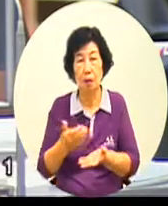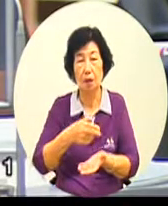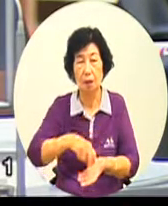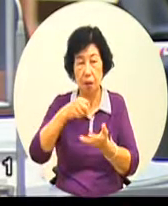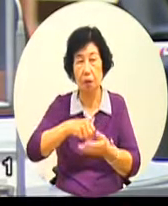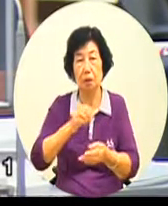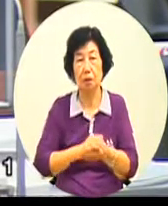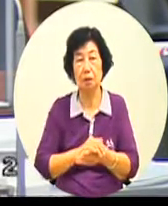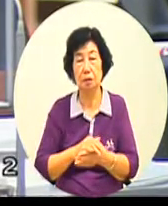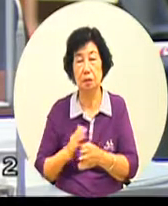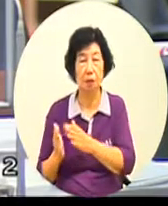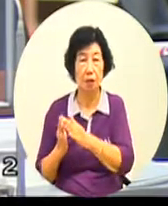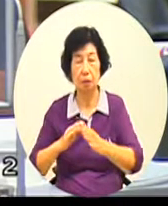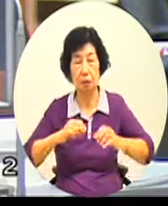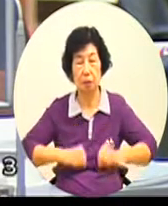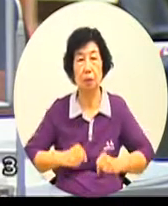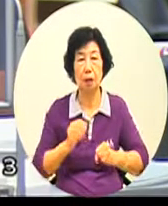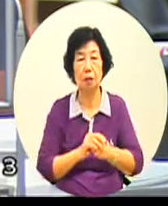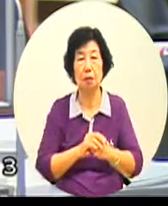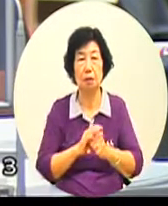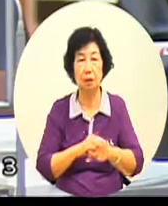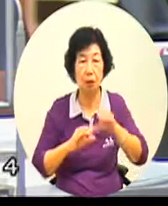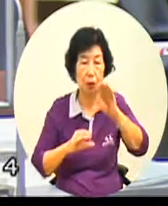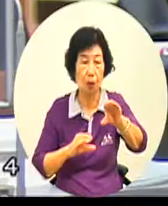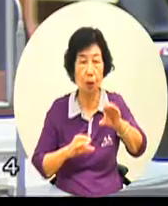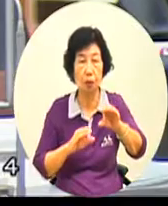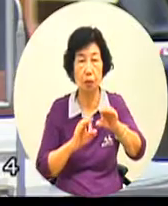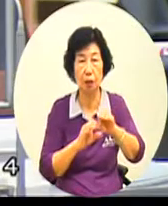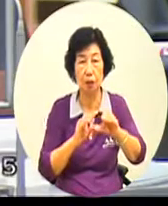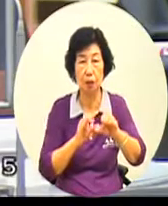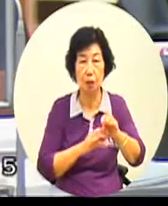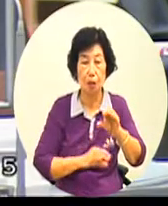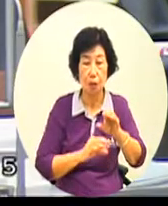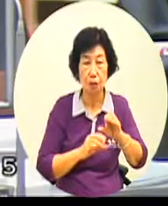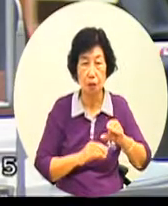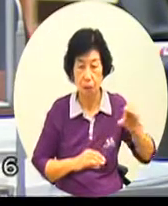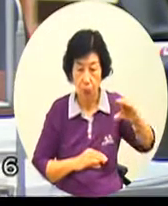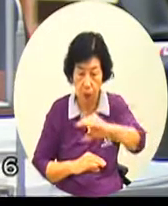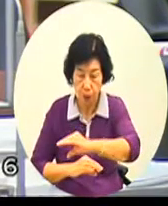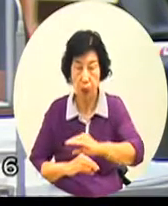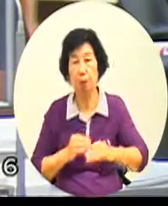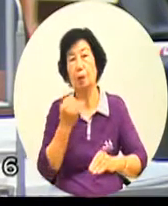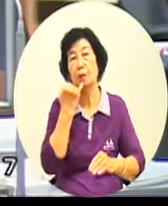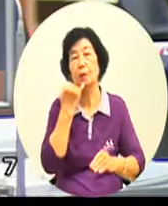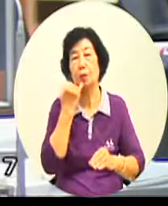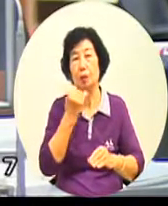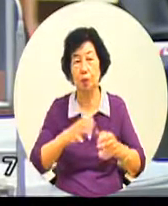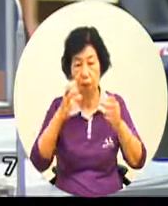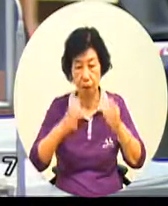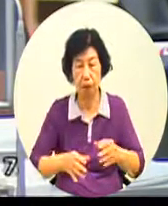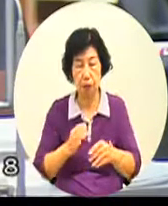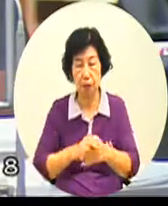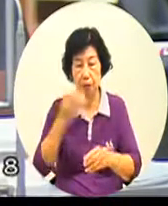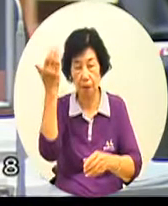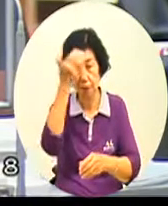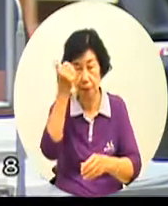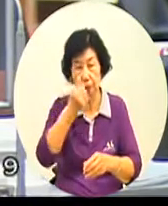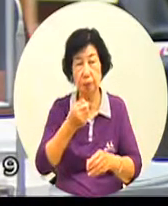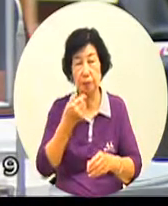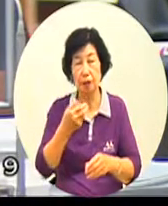个护康巴士进来的一个部分啦，这成立老人日托以后，这些老人日托除了平常